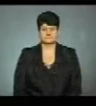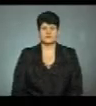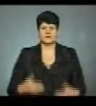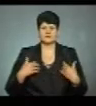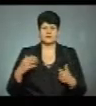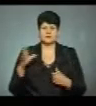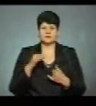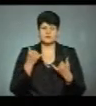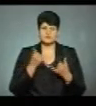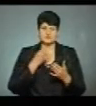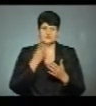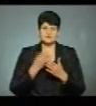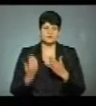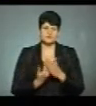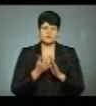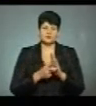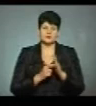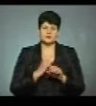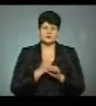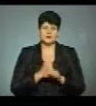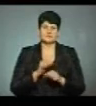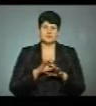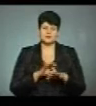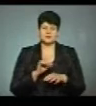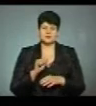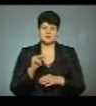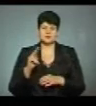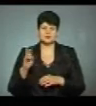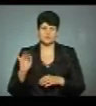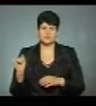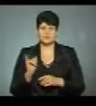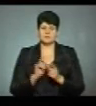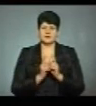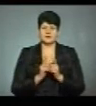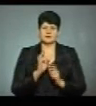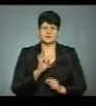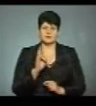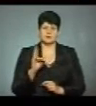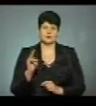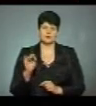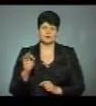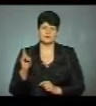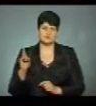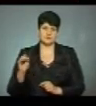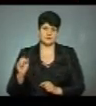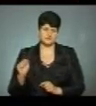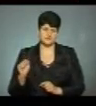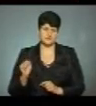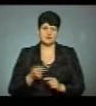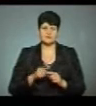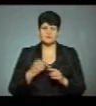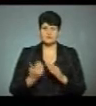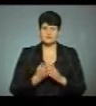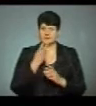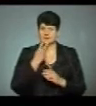Вітаю всіх, хто зараз з нами. Ви дивитесь новини. У студії для вас працюють ведуча Анастасія Чечко і сурдоперекладач Надія Куцовська. І у цьому випуску